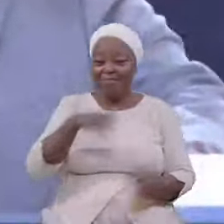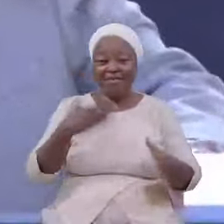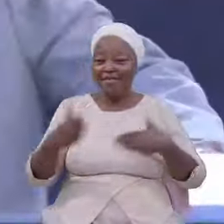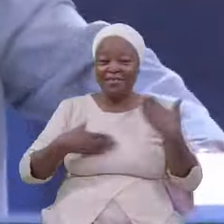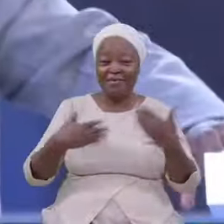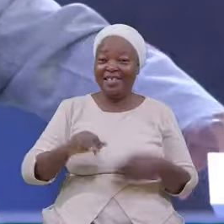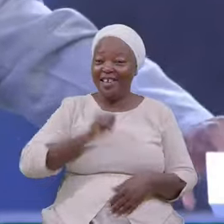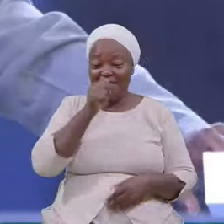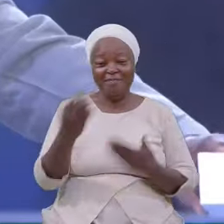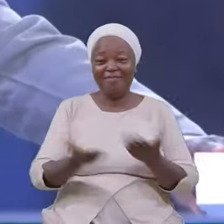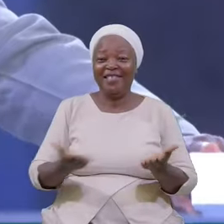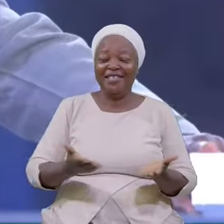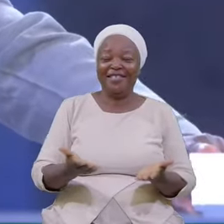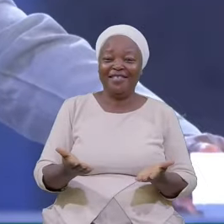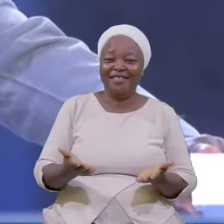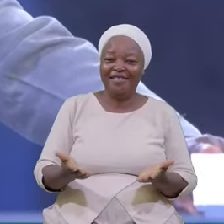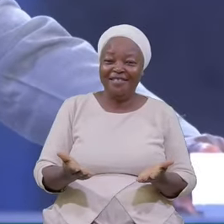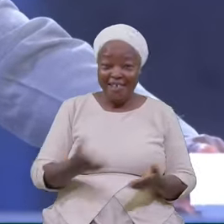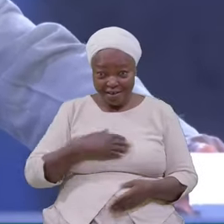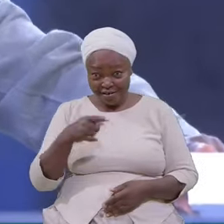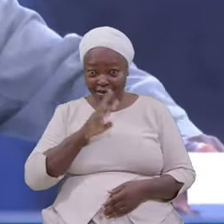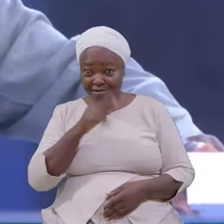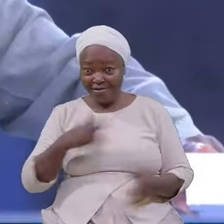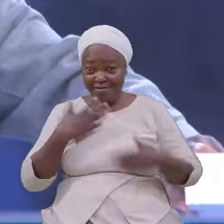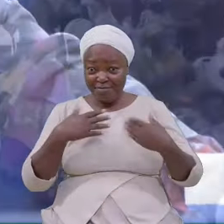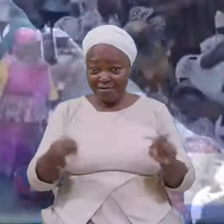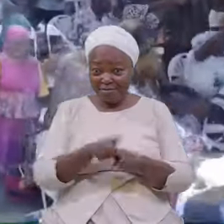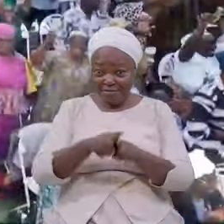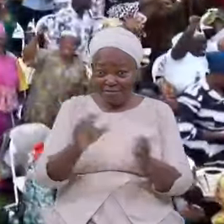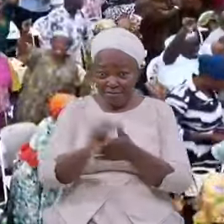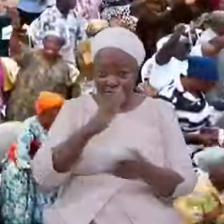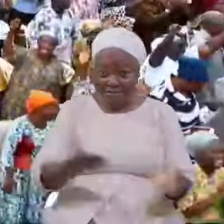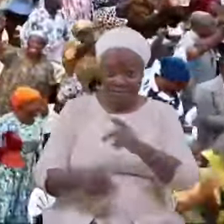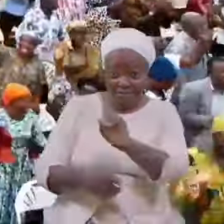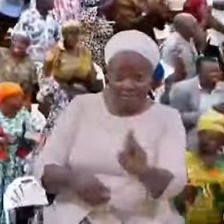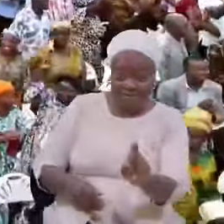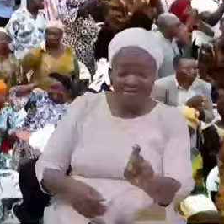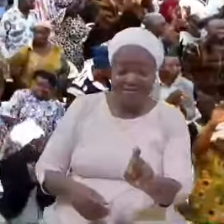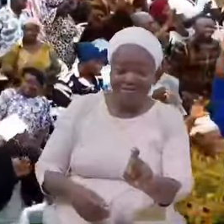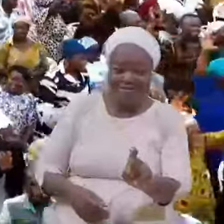très ravi, heureux d'être ici. Vous êtes enchanté d'être ici.